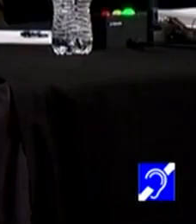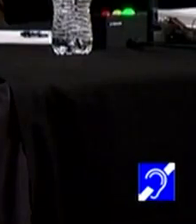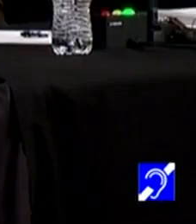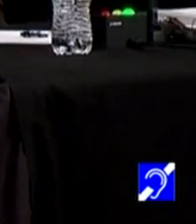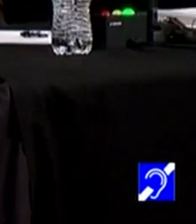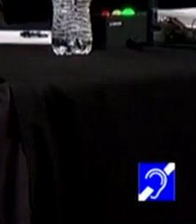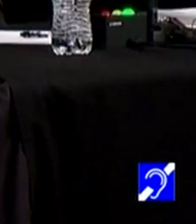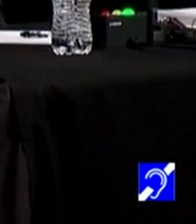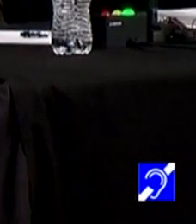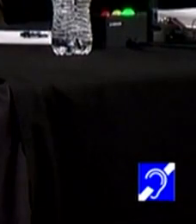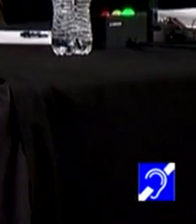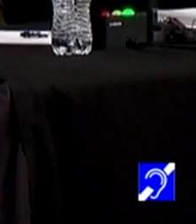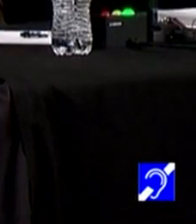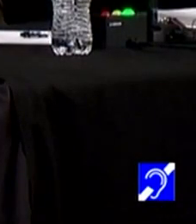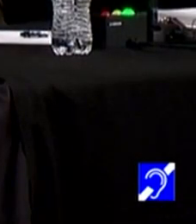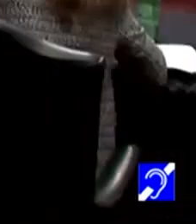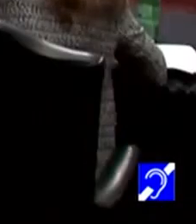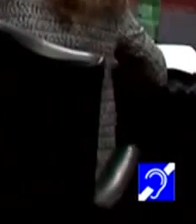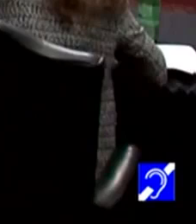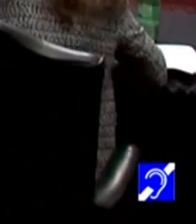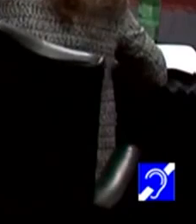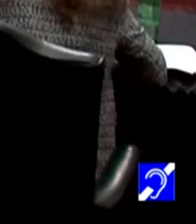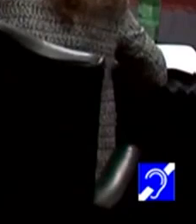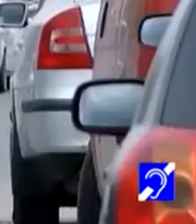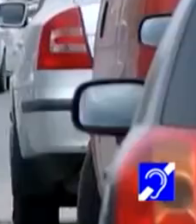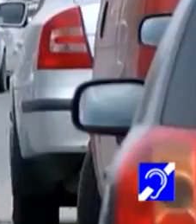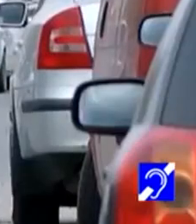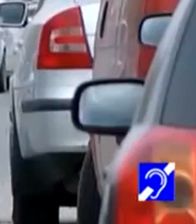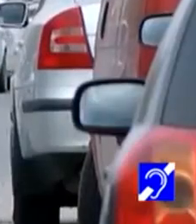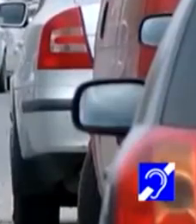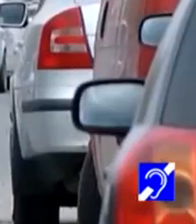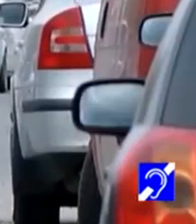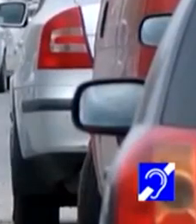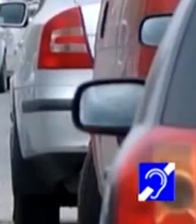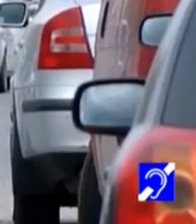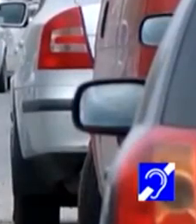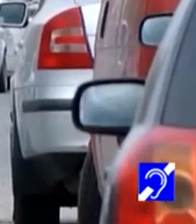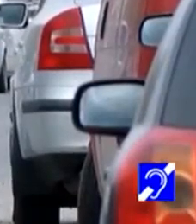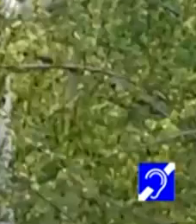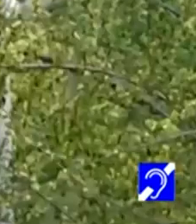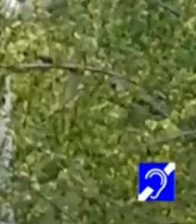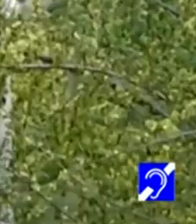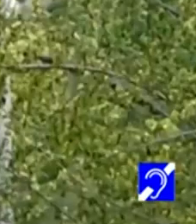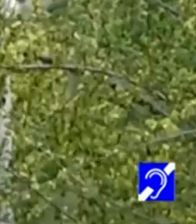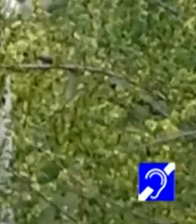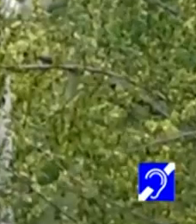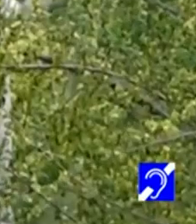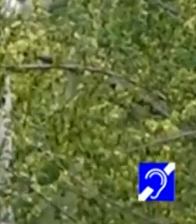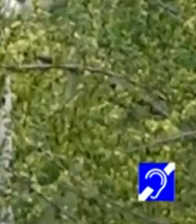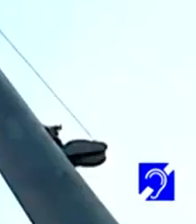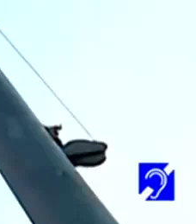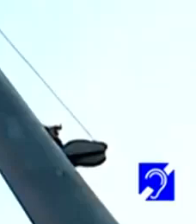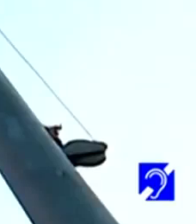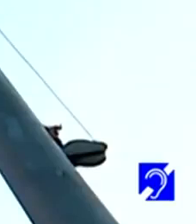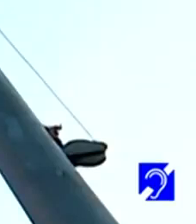Serviciile de informații americane susțin că Vladimir Putin are de gând să-și impună controlul până în regiunea transnistreană. Ministerul